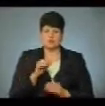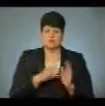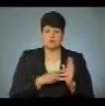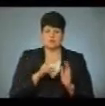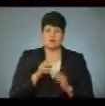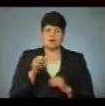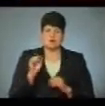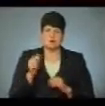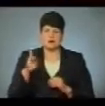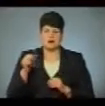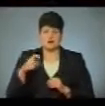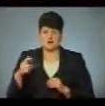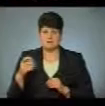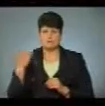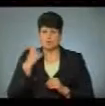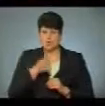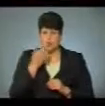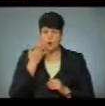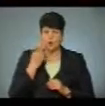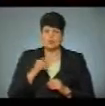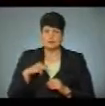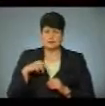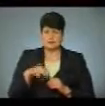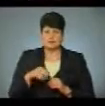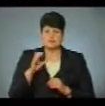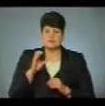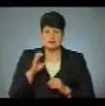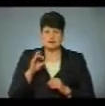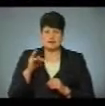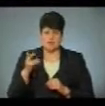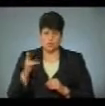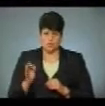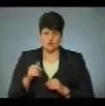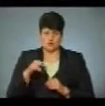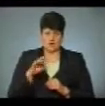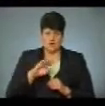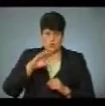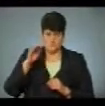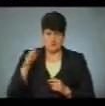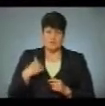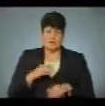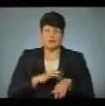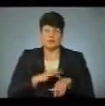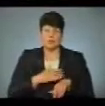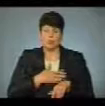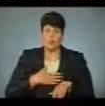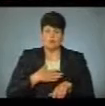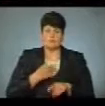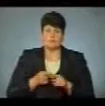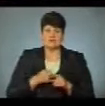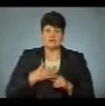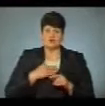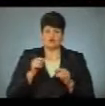Гах. Минулого року, коли піднімався Сергійко на Говерло, ми з Людою вболівали, бо це з нашої